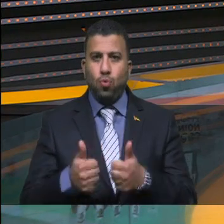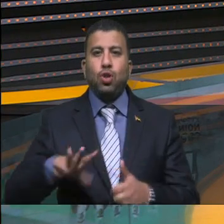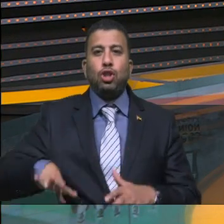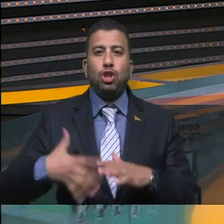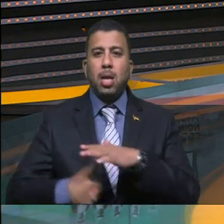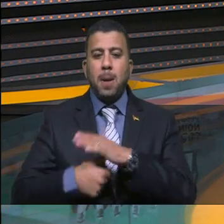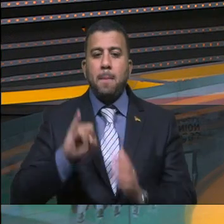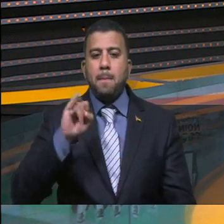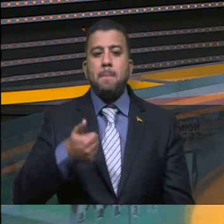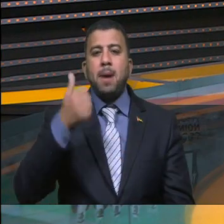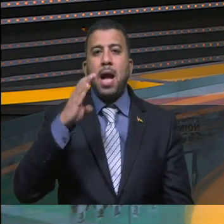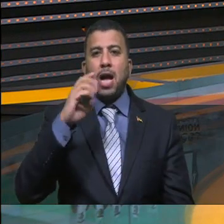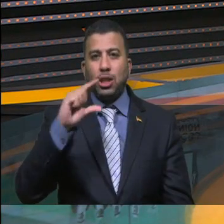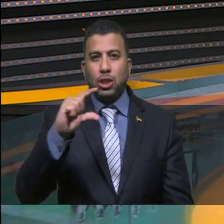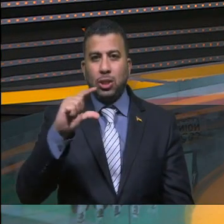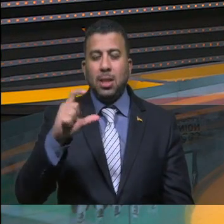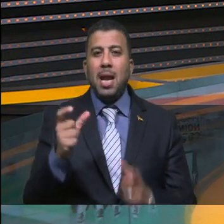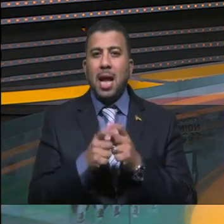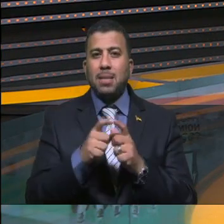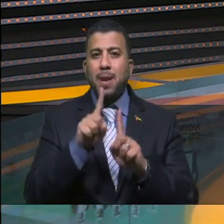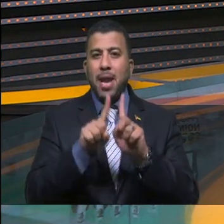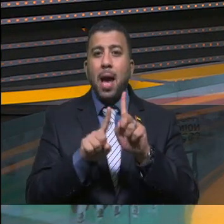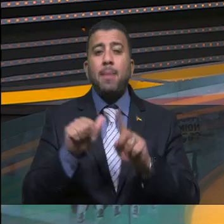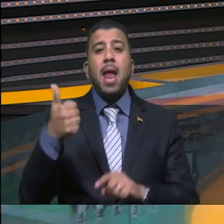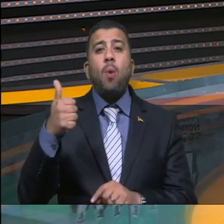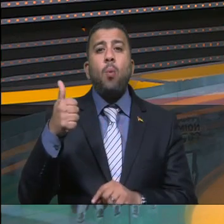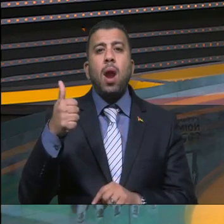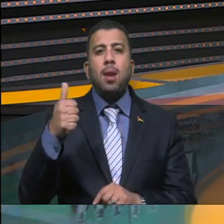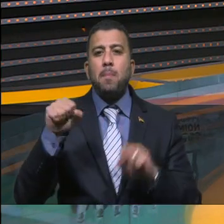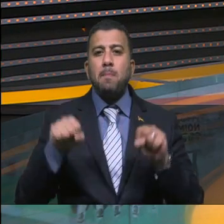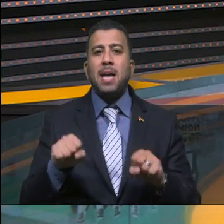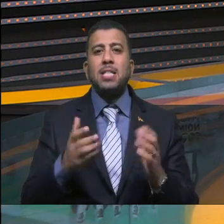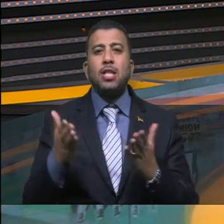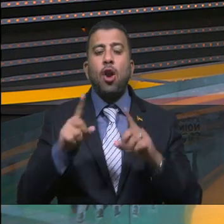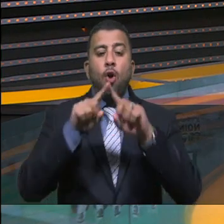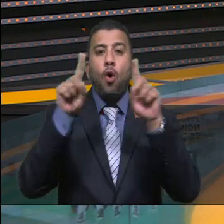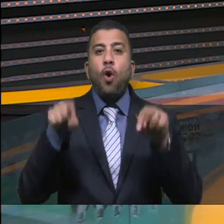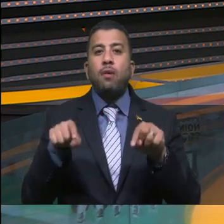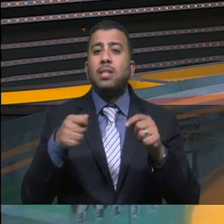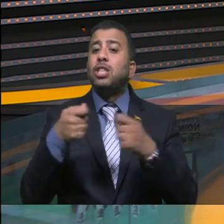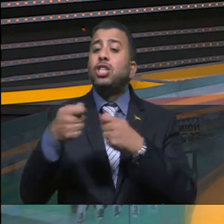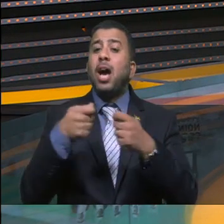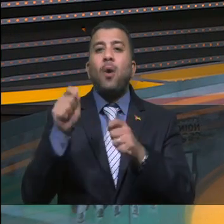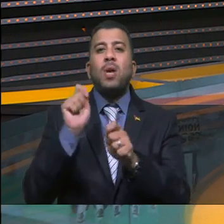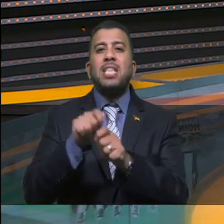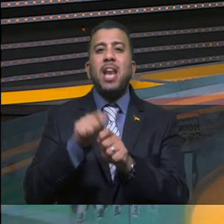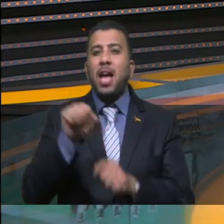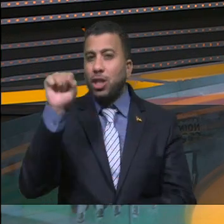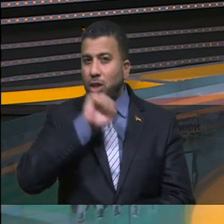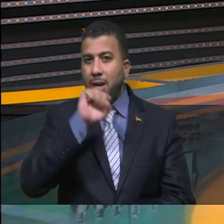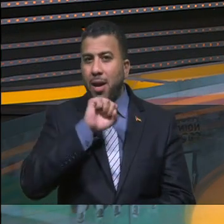بحضور الشيخ ماجد بن فيصل بن خالد القاسمي النائب الأول لرئيس مجلس إدارة غرفة تجارة وصناعة